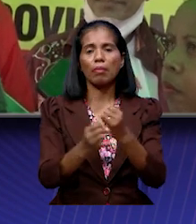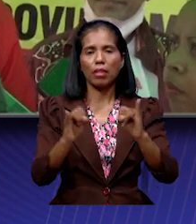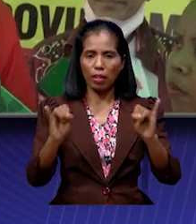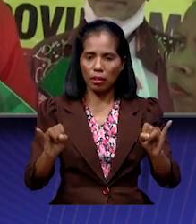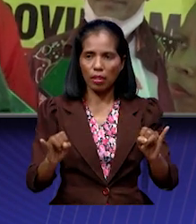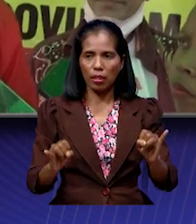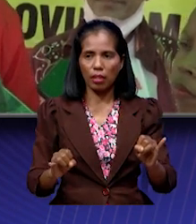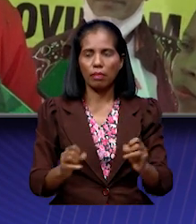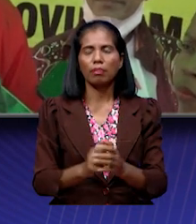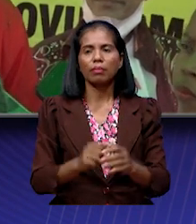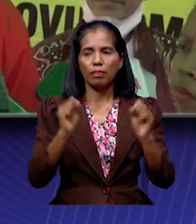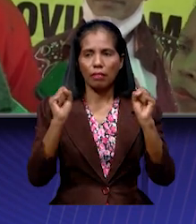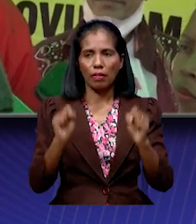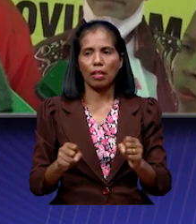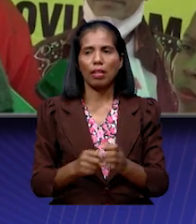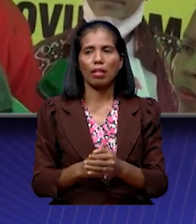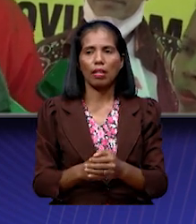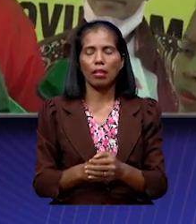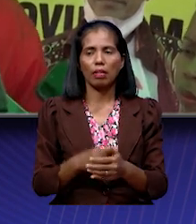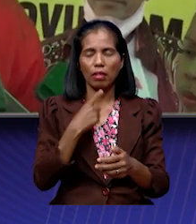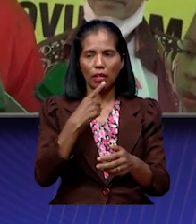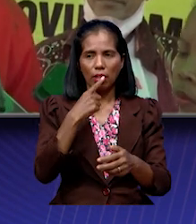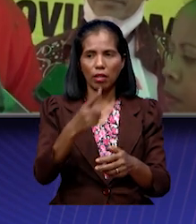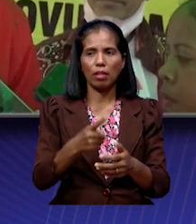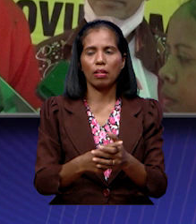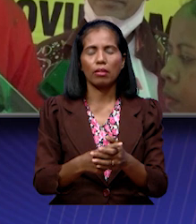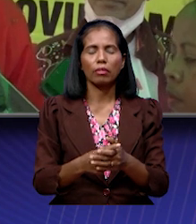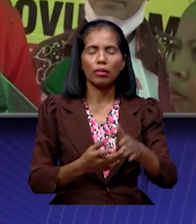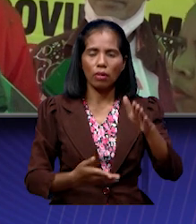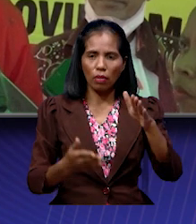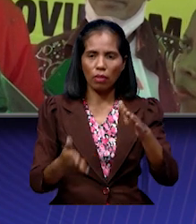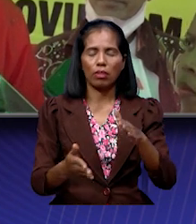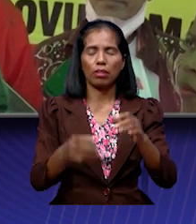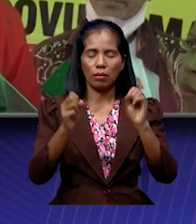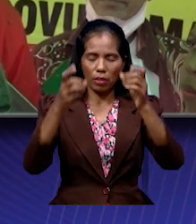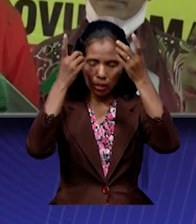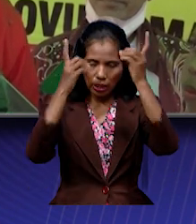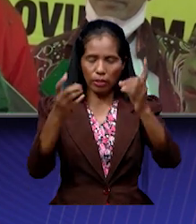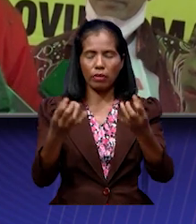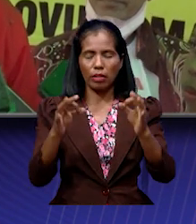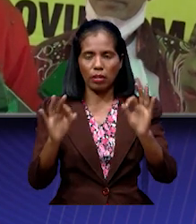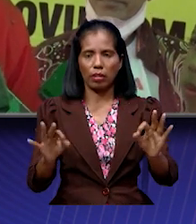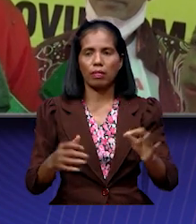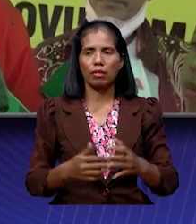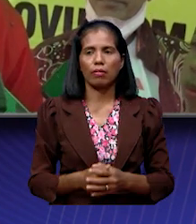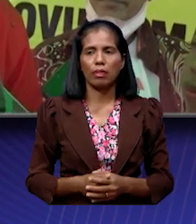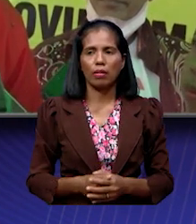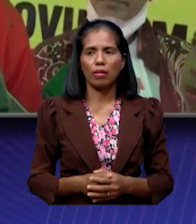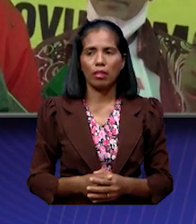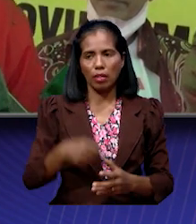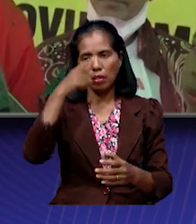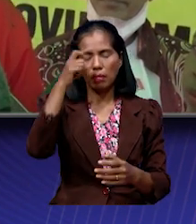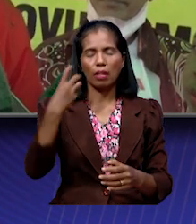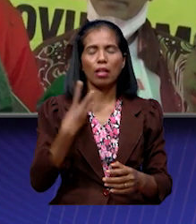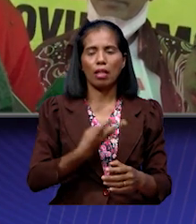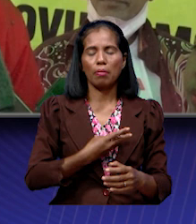ida ne, kumu lima. Ma obere ne be ma ko kaste ne be okos liu, determina te oni. Funu ne kukuan te. Tama ne ma biar